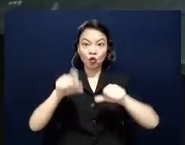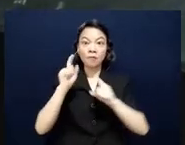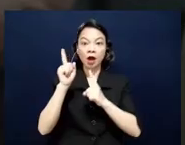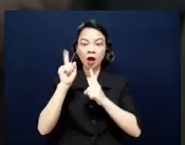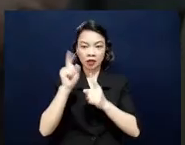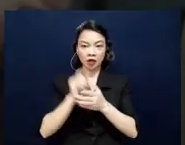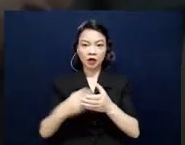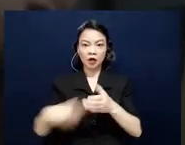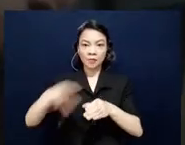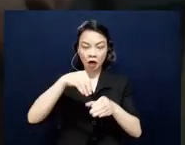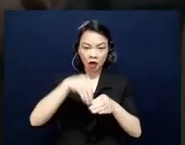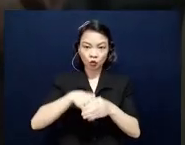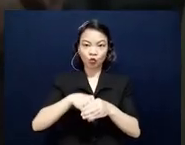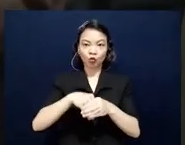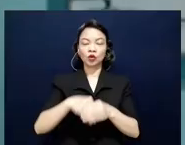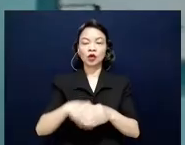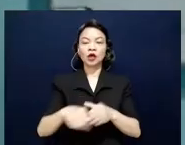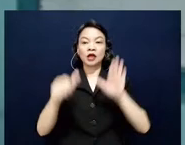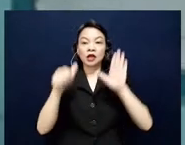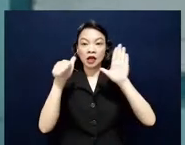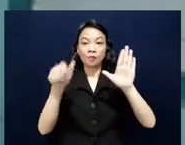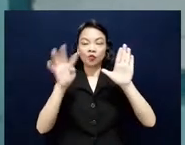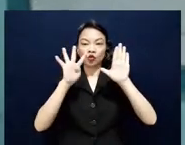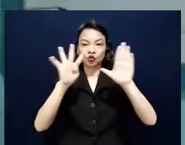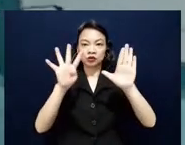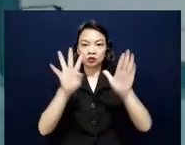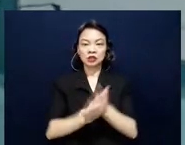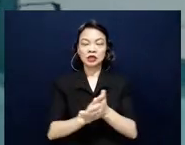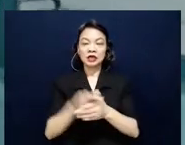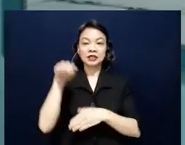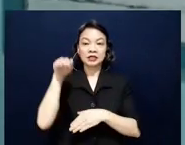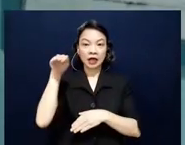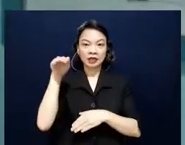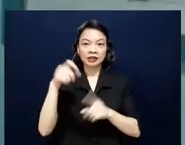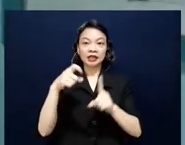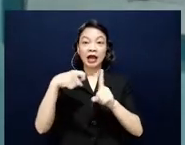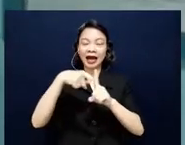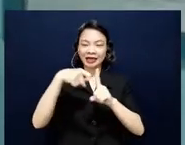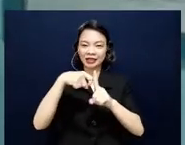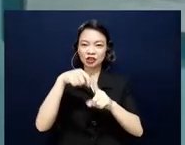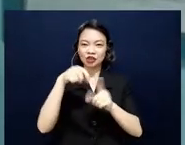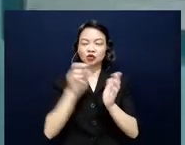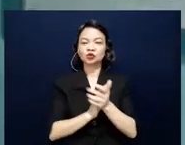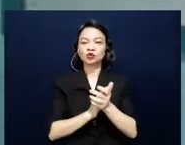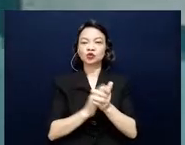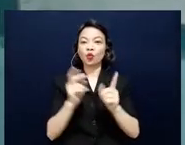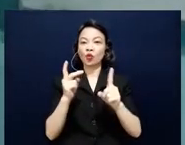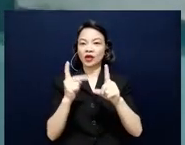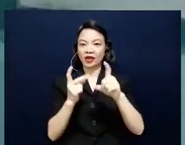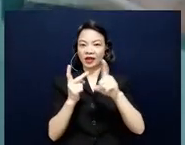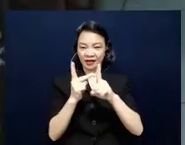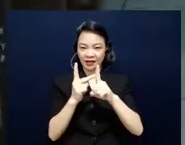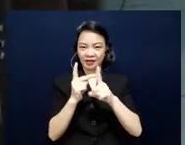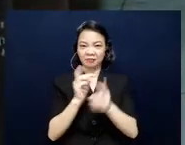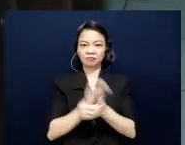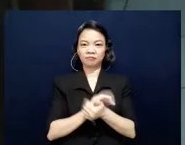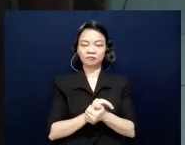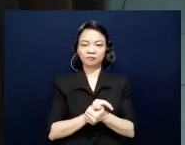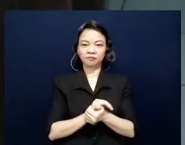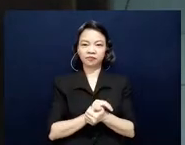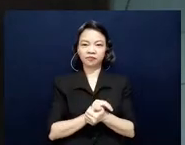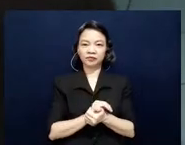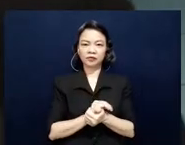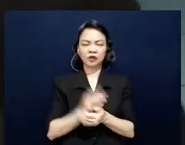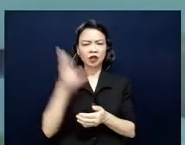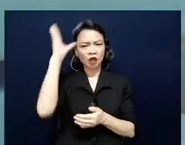69 zat karsinogen. Ada yang tahu nggak zat